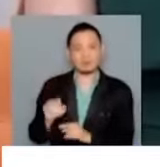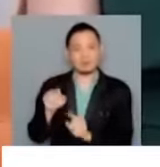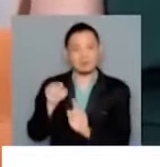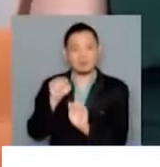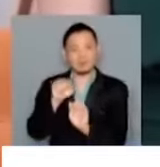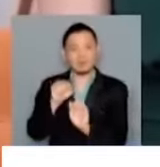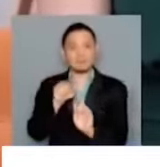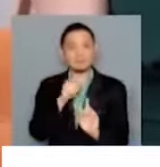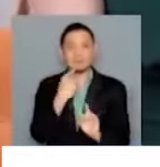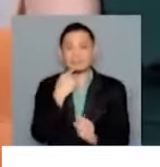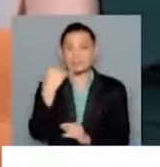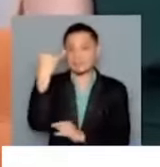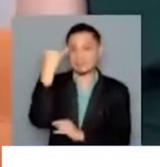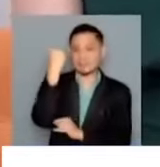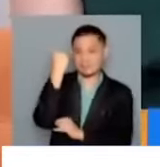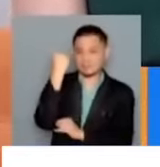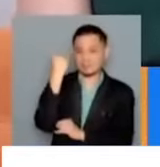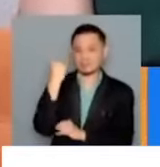UH fam,